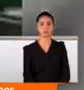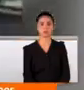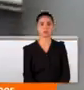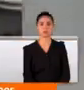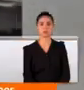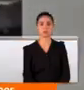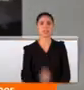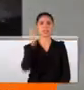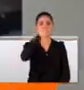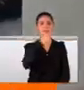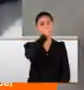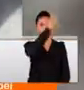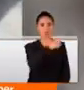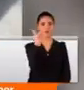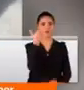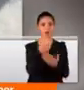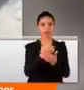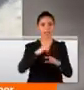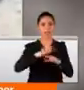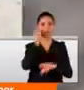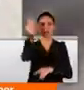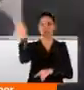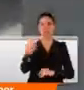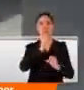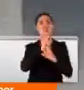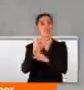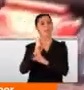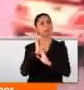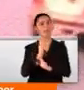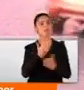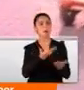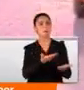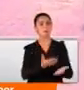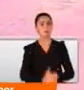Gel. Saldırgan, görüntüleri kaydeden kişiyi tehdit etmekten de çekinmedi.